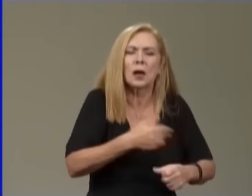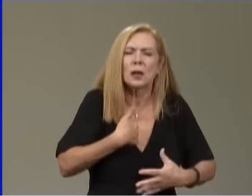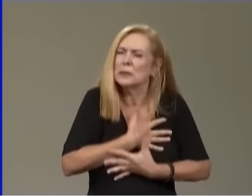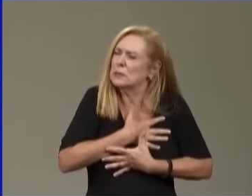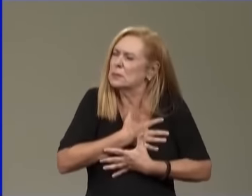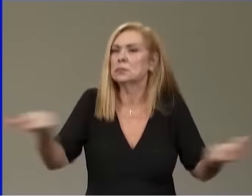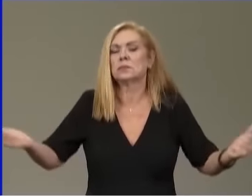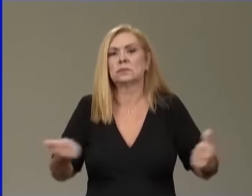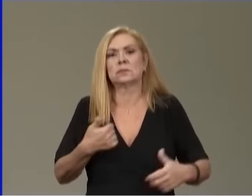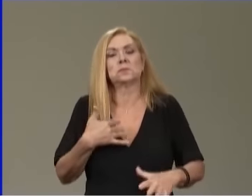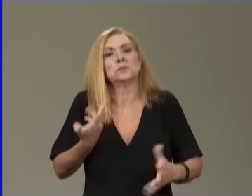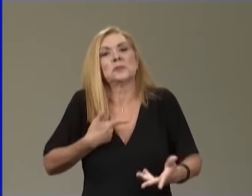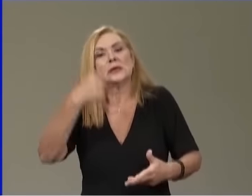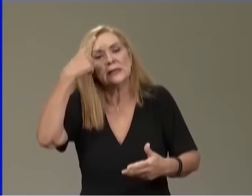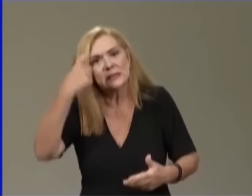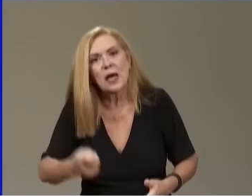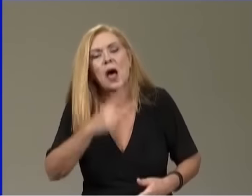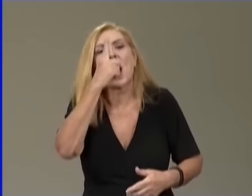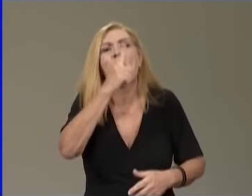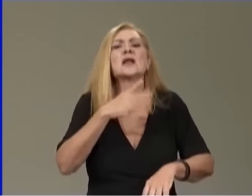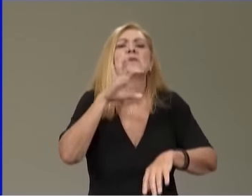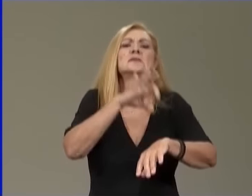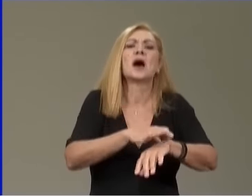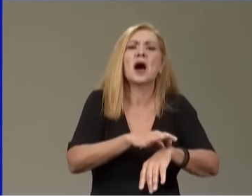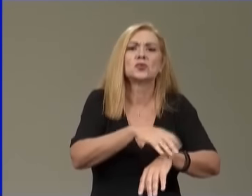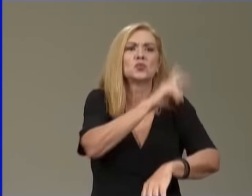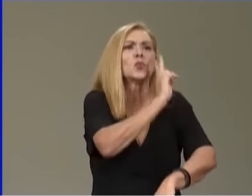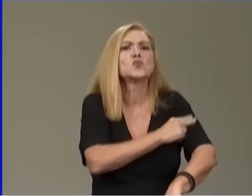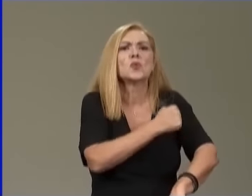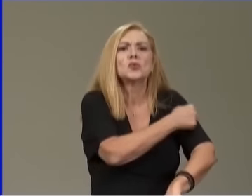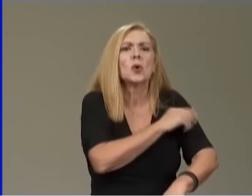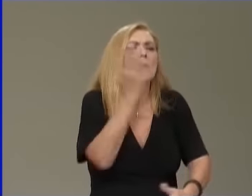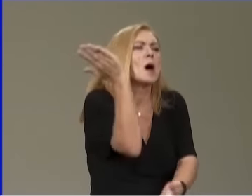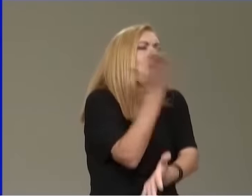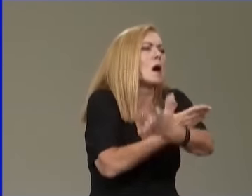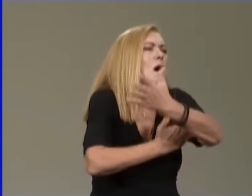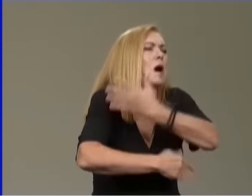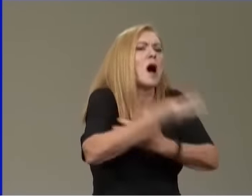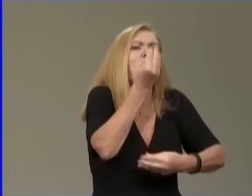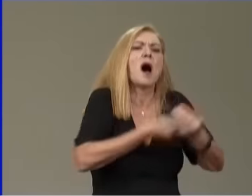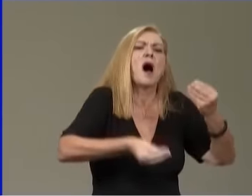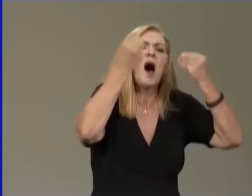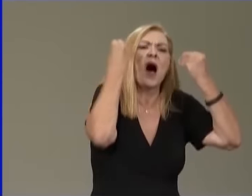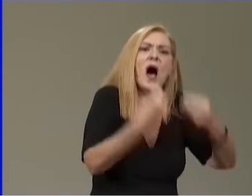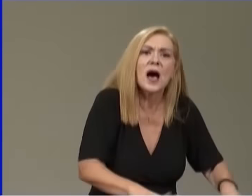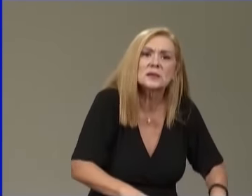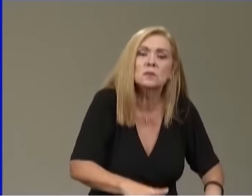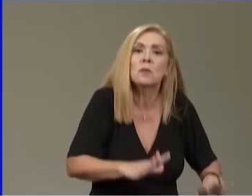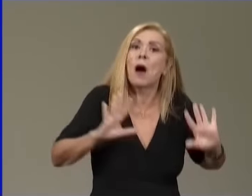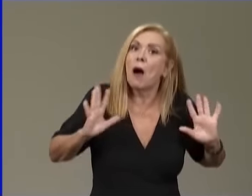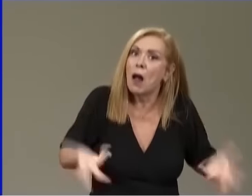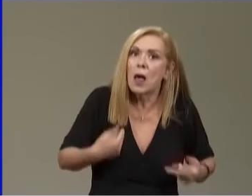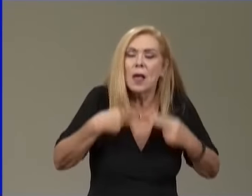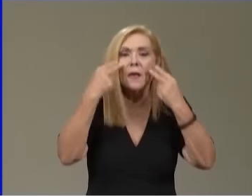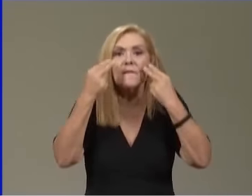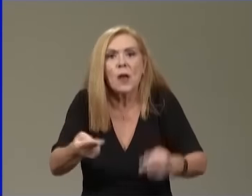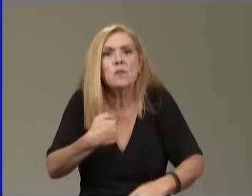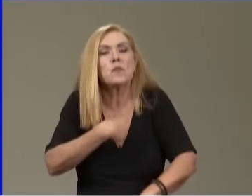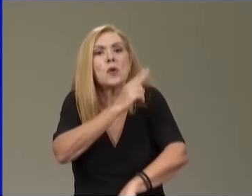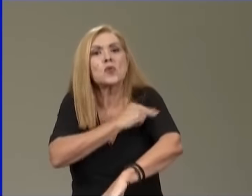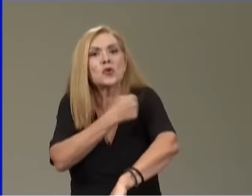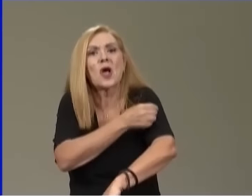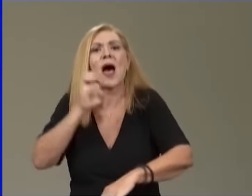κάποιος ασθενής ταλαιπωρείται στο ΕΣΥ, πόσο άσχημα αισθανόμαστε και αισθάνεται το ίδιος, αλλά με το ΕΣΥ να έχει δείξει στο μεταξύ